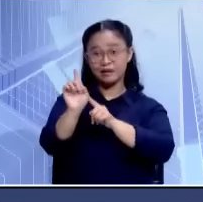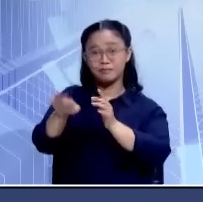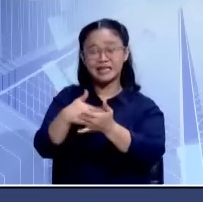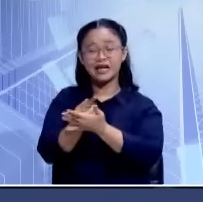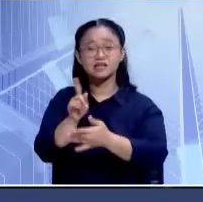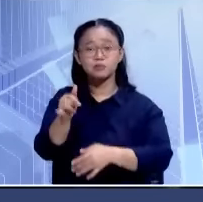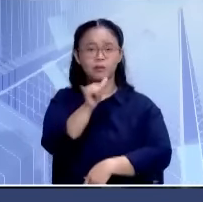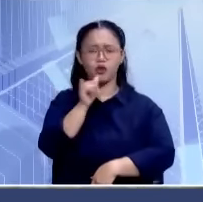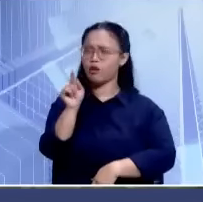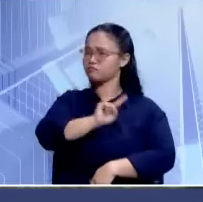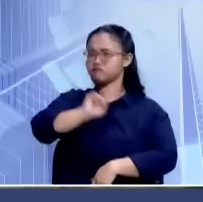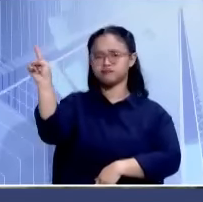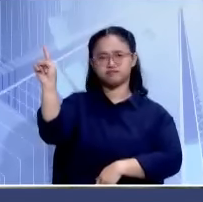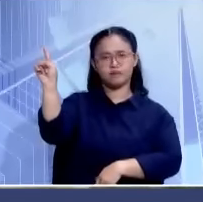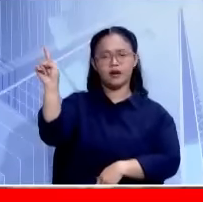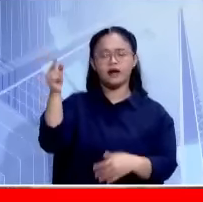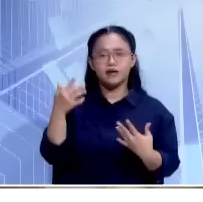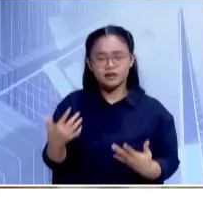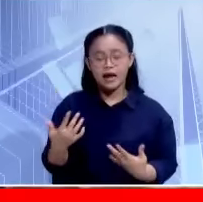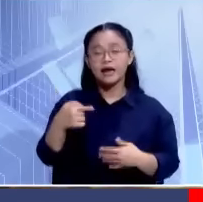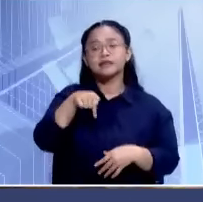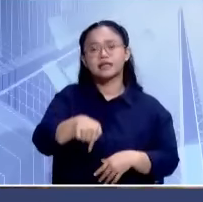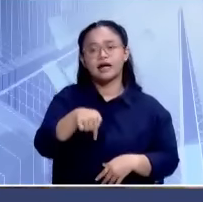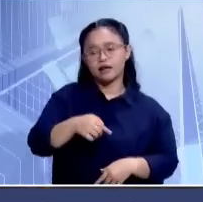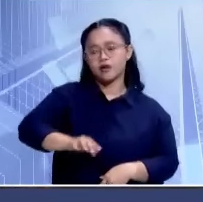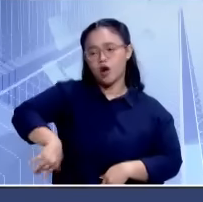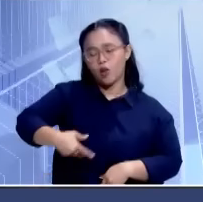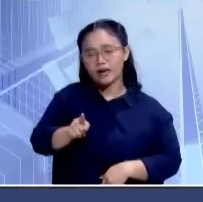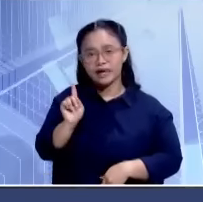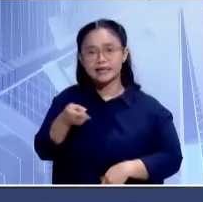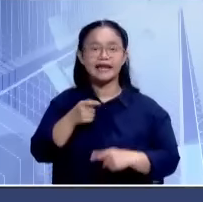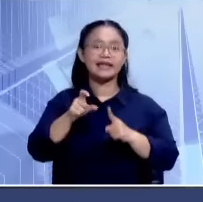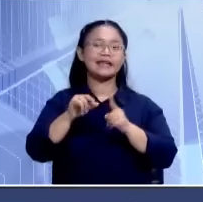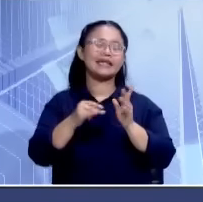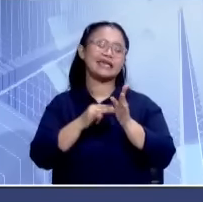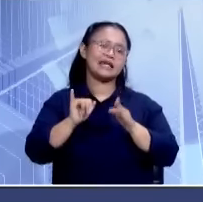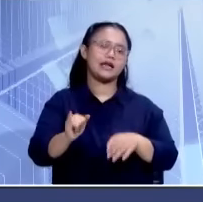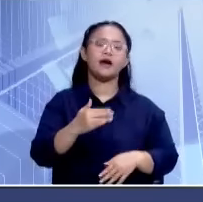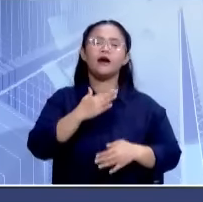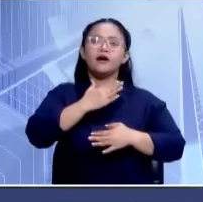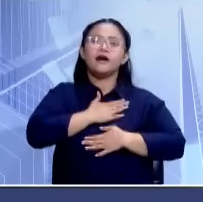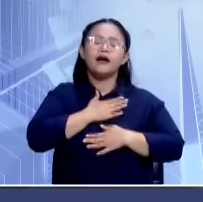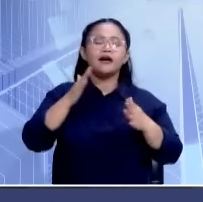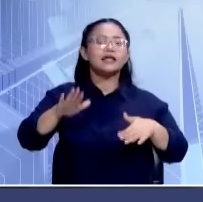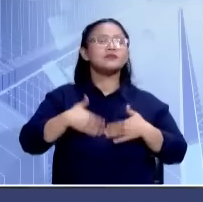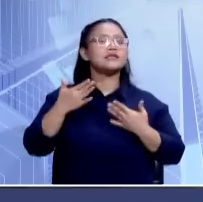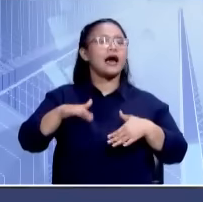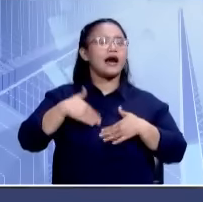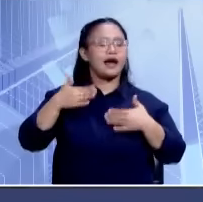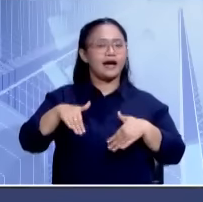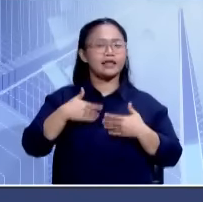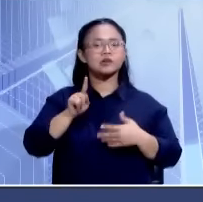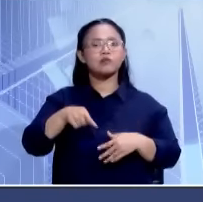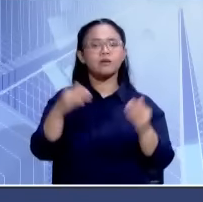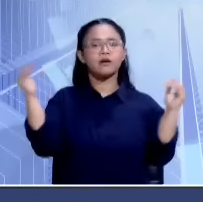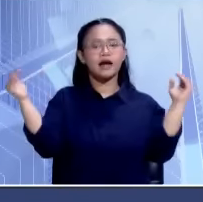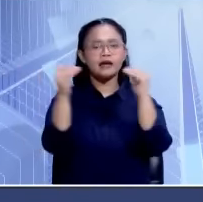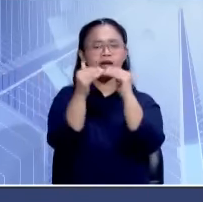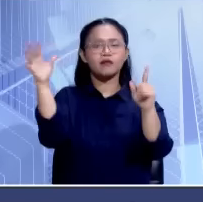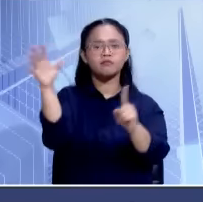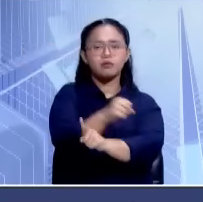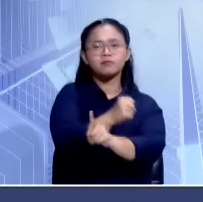beralkohol. Kini keluarga almarhumah Dini Sera Aprianti di Kampung Gunung Guruh, Girang, Desa Babakan, Kecamatan Cisaat, Kabupaten